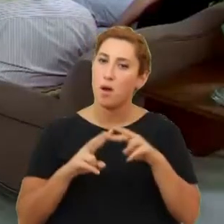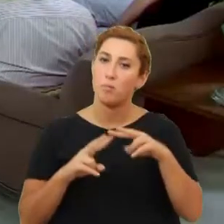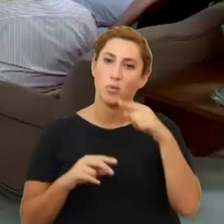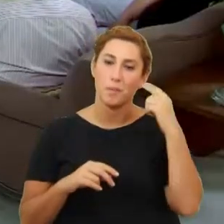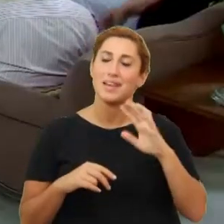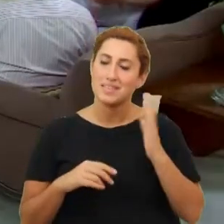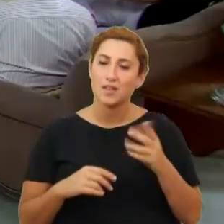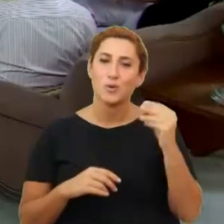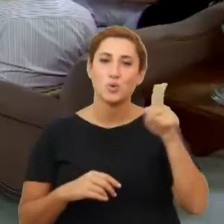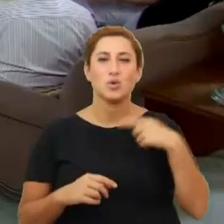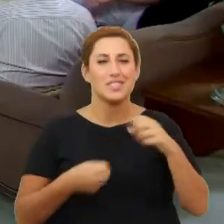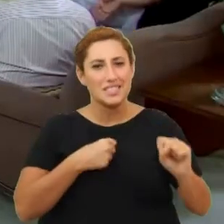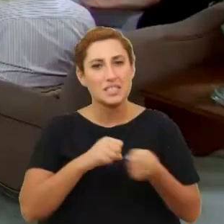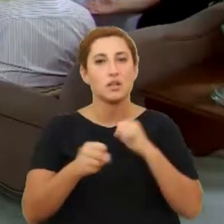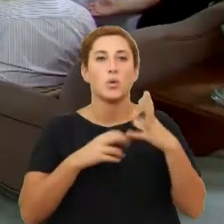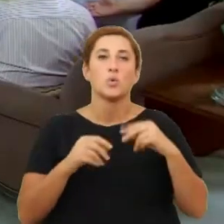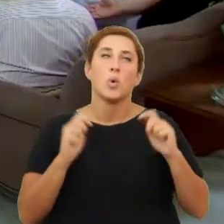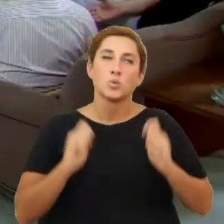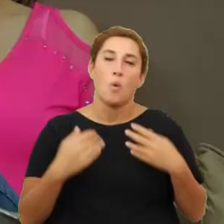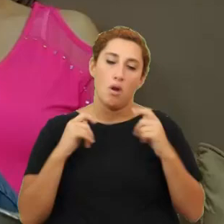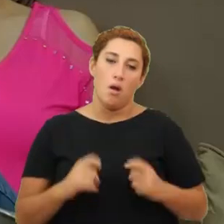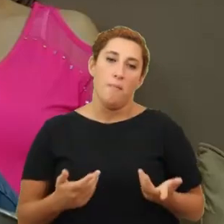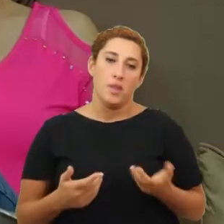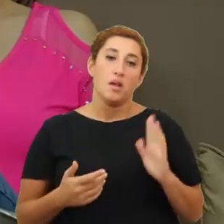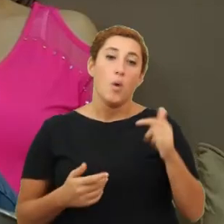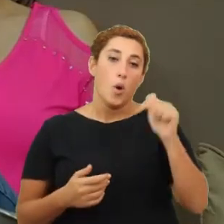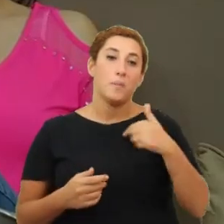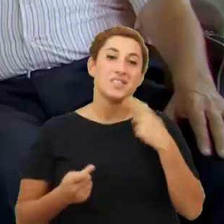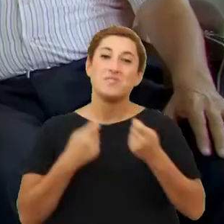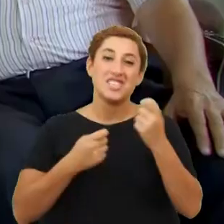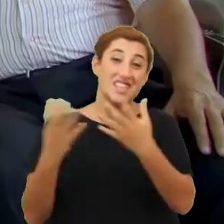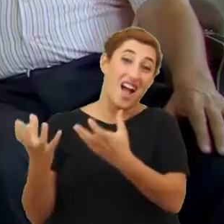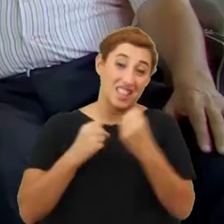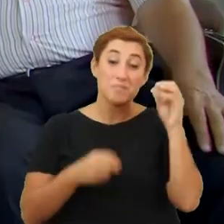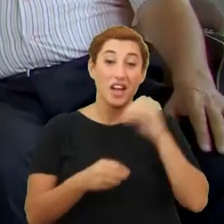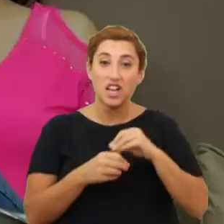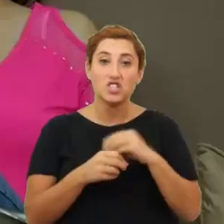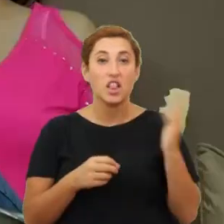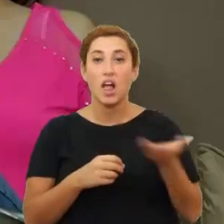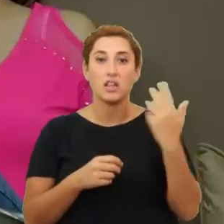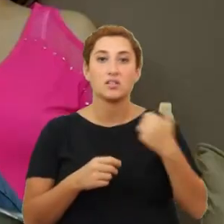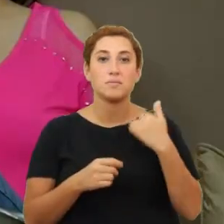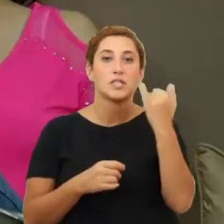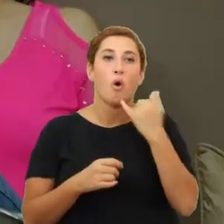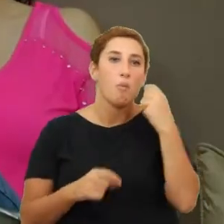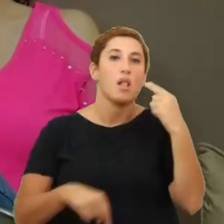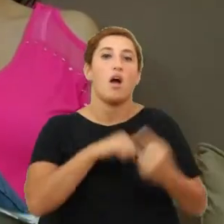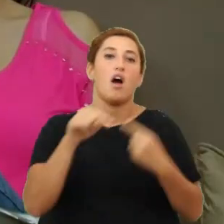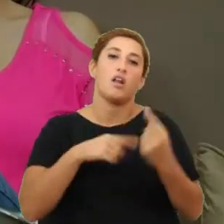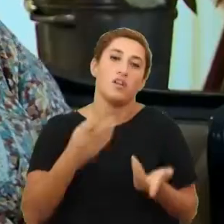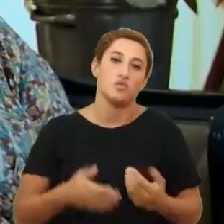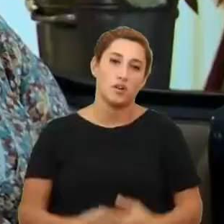Bey? Zaten uşağı razı edene kadar göbeğimiz çatladı ya. Yani onu bizim şirkete aldırabilmek için derdiyse biz torpil